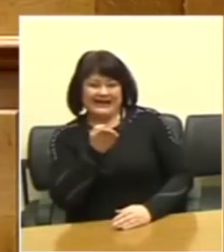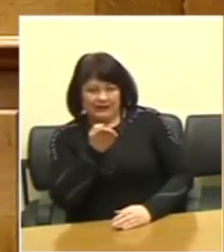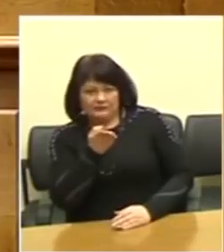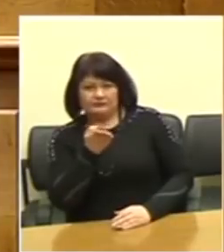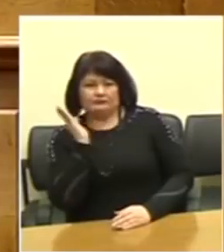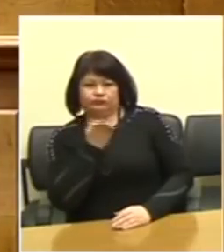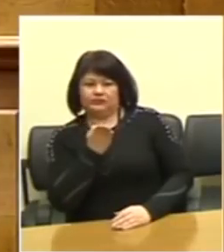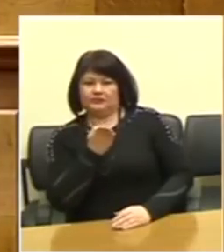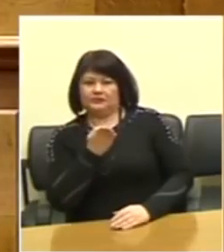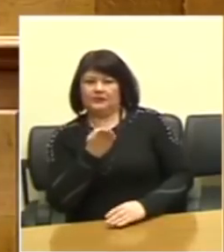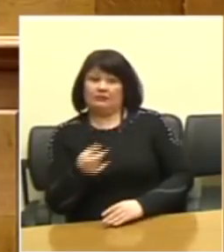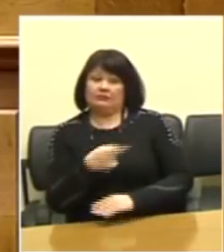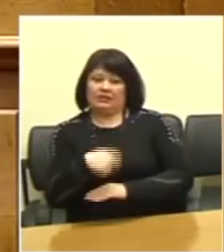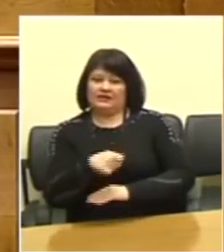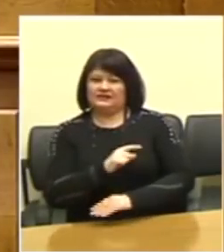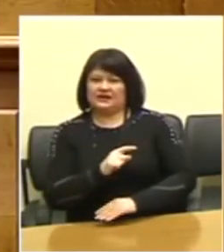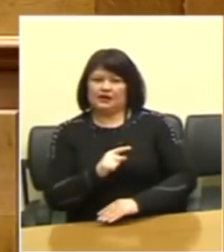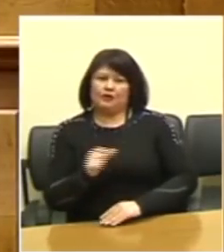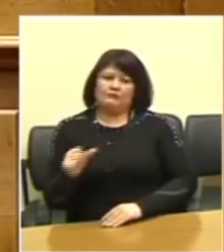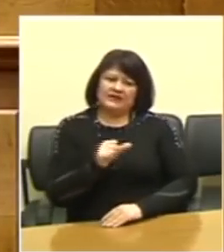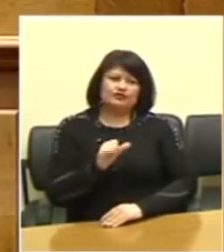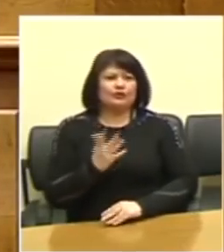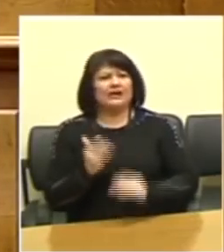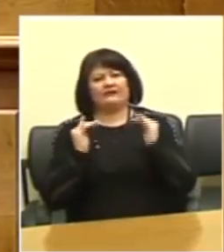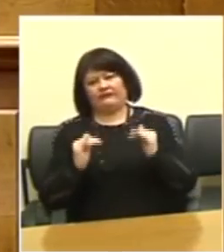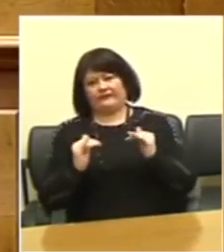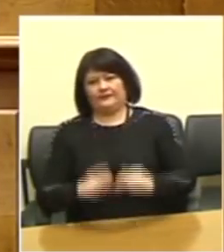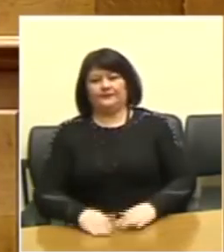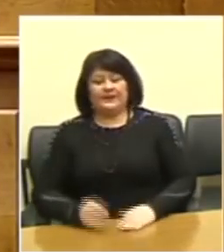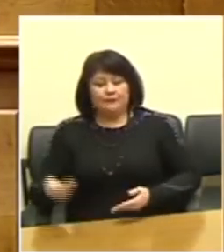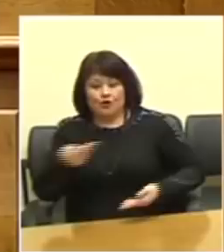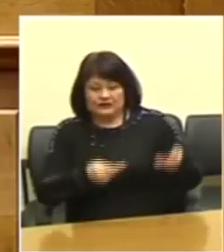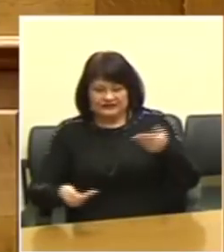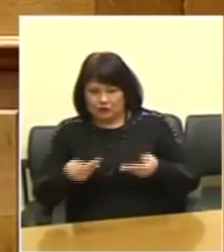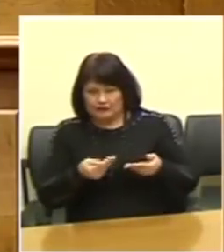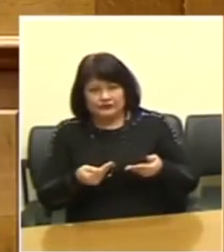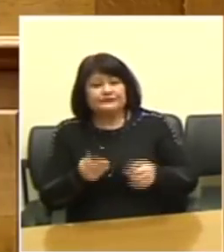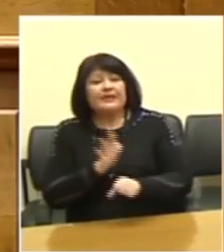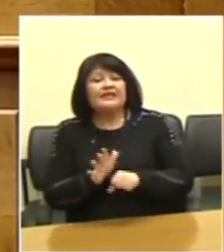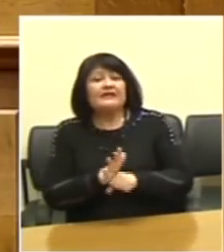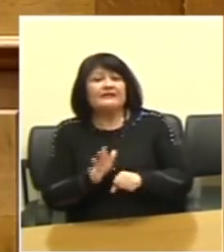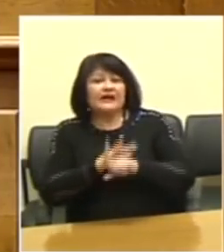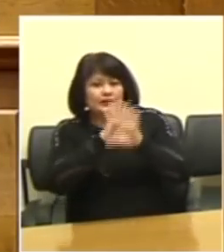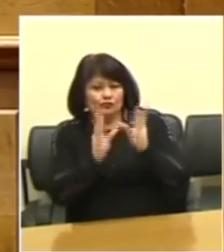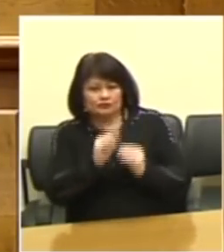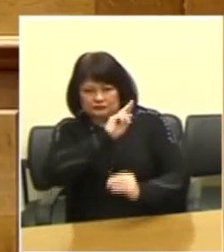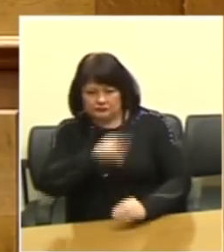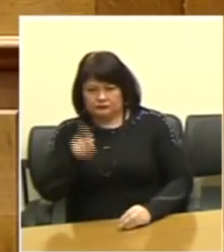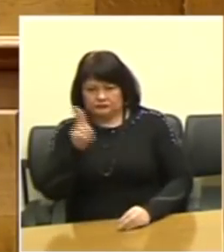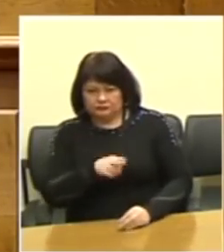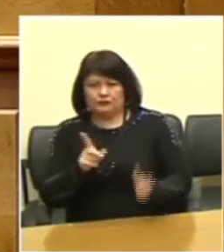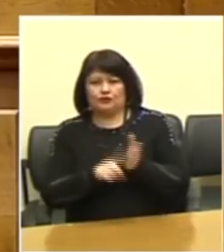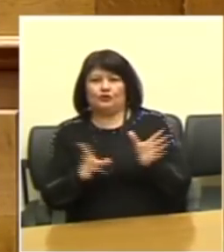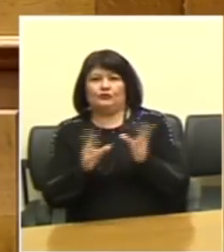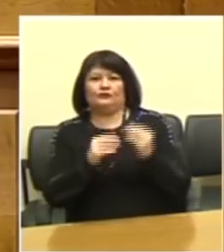Κατά συνέπεια, αυτές οι προτάσεις δεν υλοποιούν το πάγιο αίτημα για πλήρη κατάργηση του νόμου